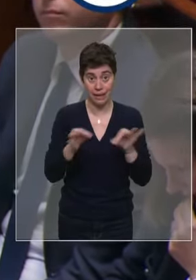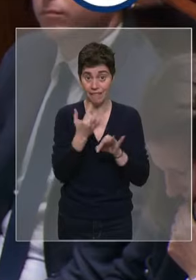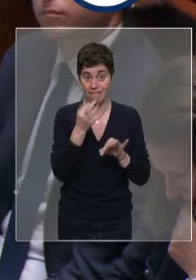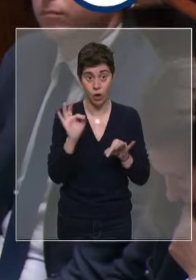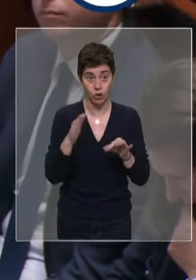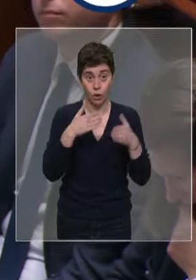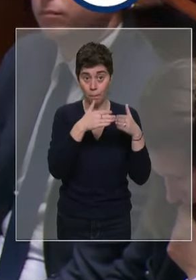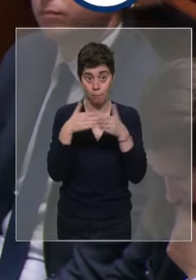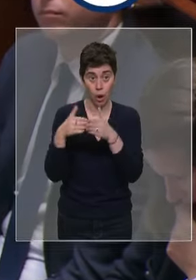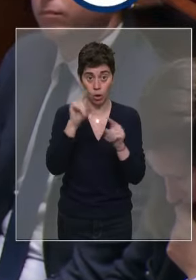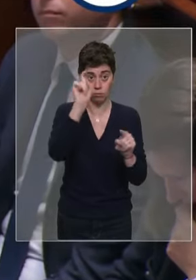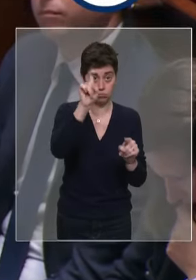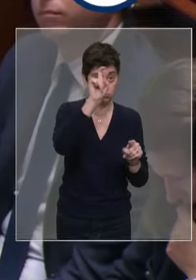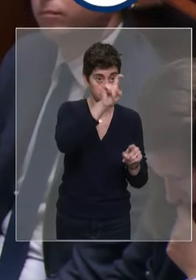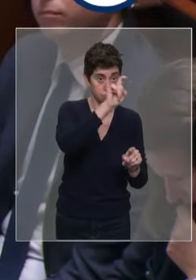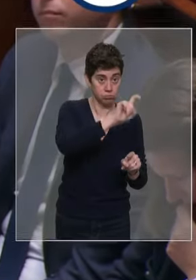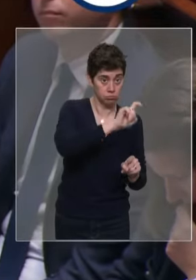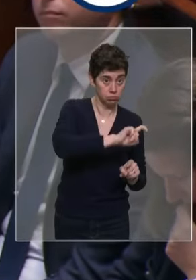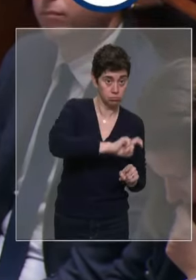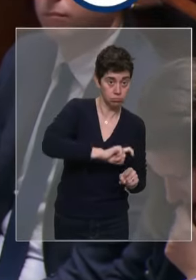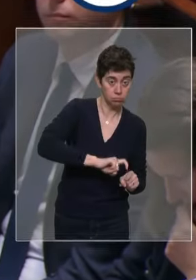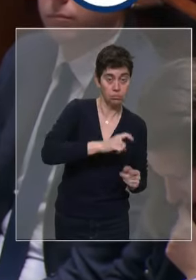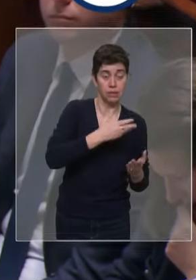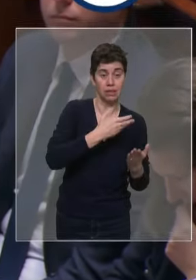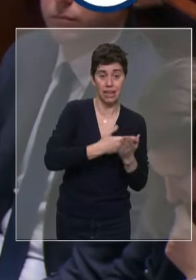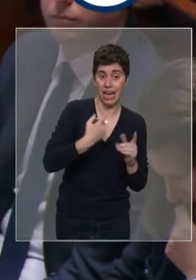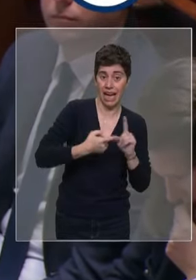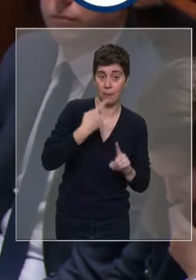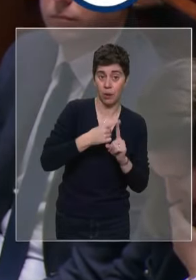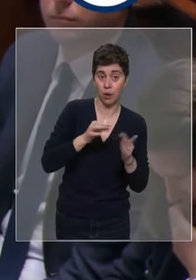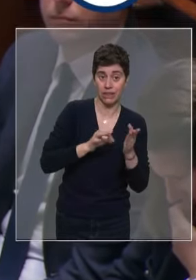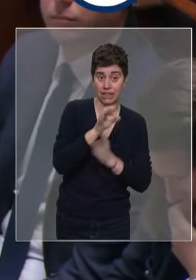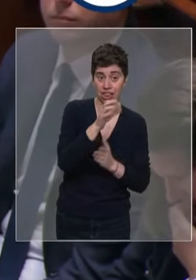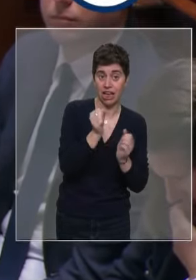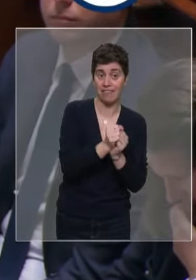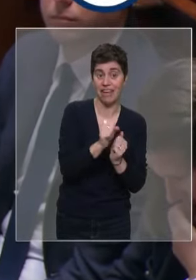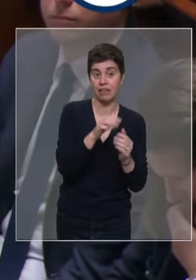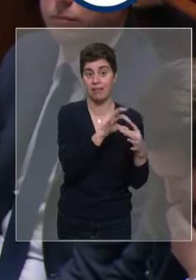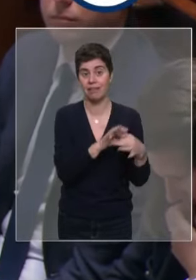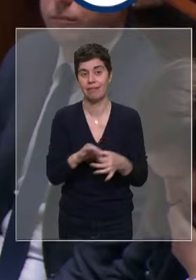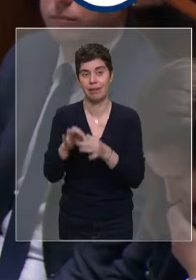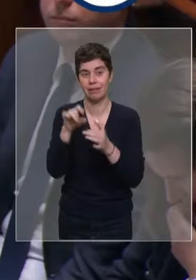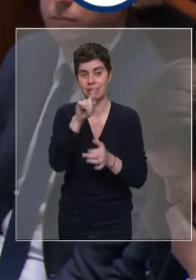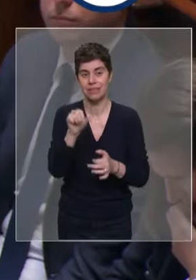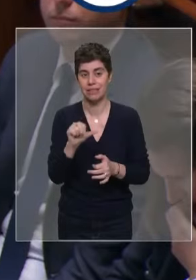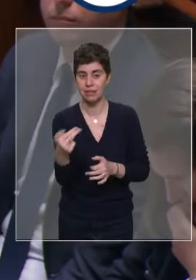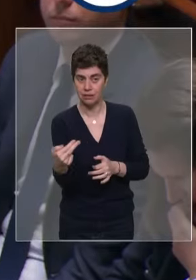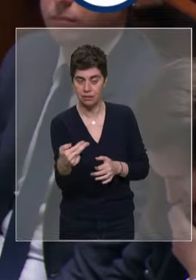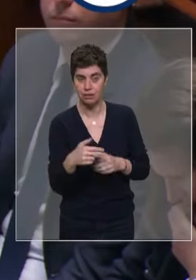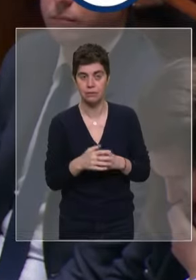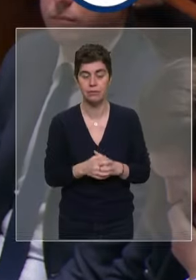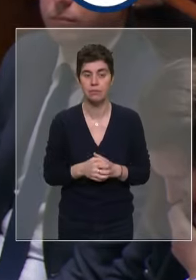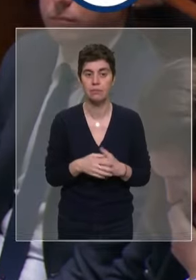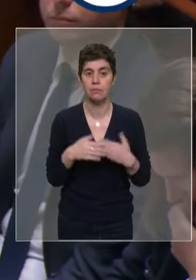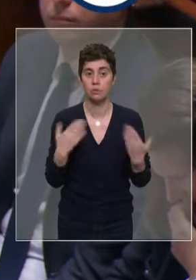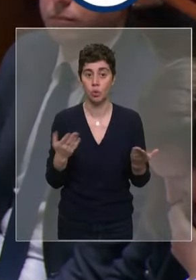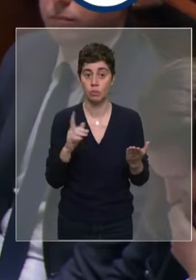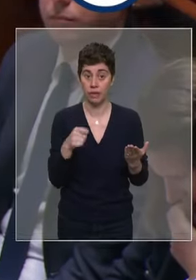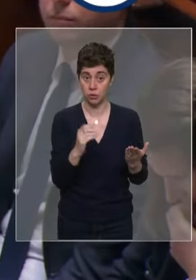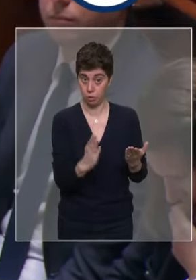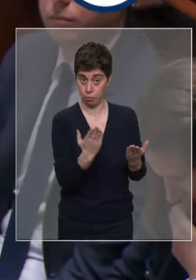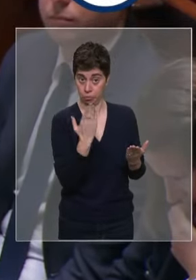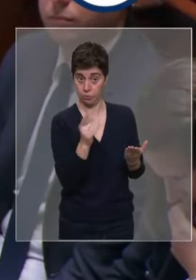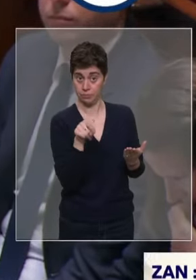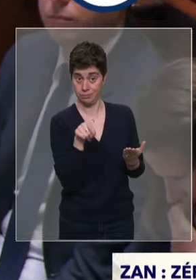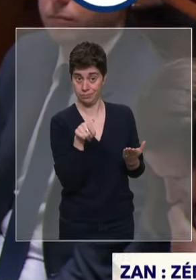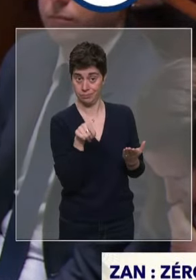projets dits d'importance stratégique dans le cadre du ZAN. Donc, à court terme, c'est bien la mise en